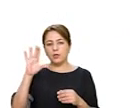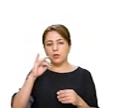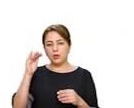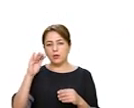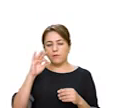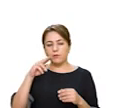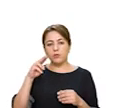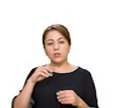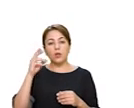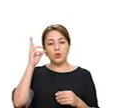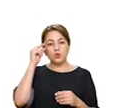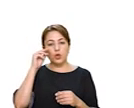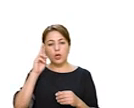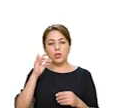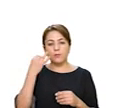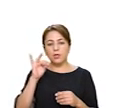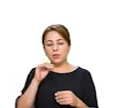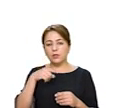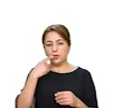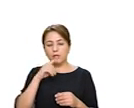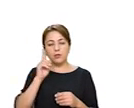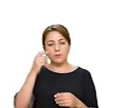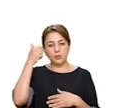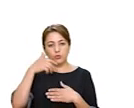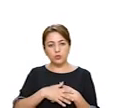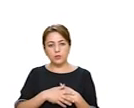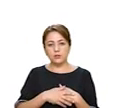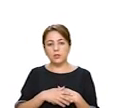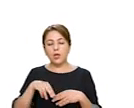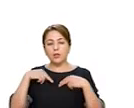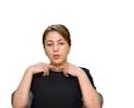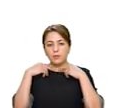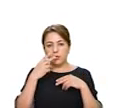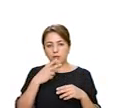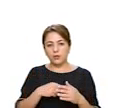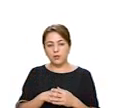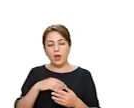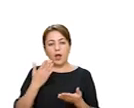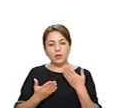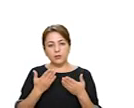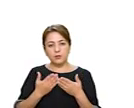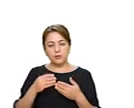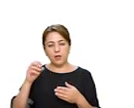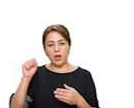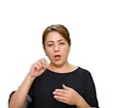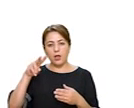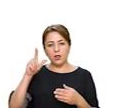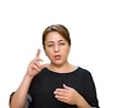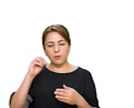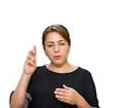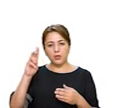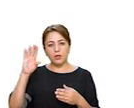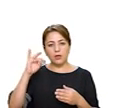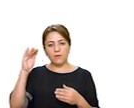son qiymati deganda nimani tushunamiz? Endi diqqat bilan tinglang. Agar algebrik